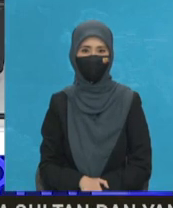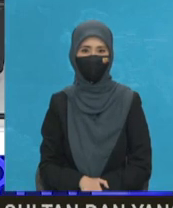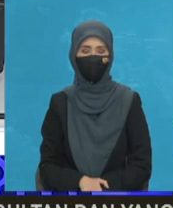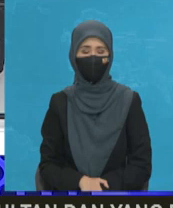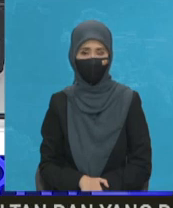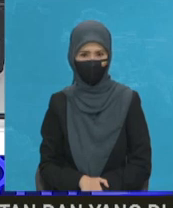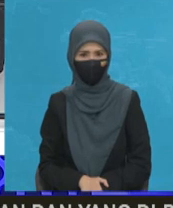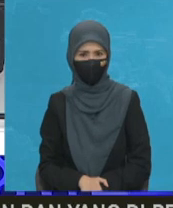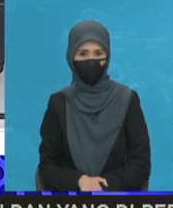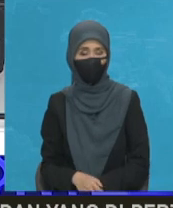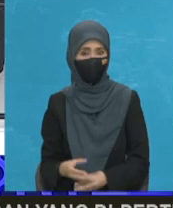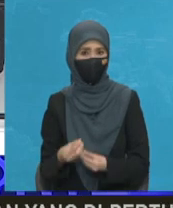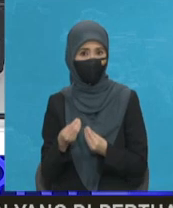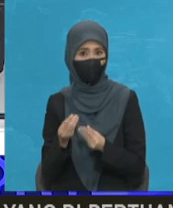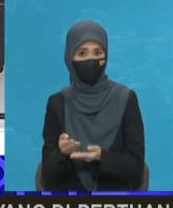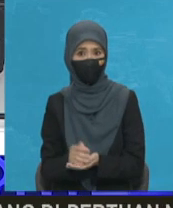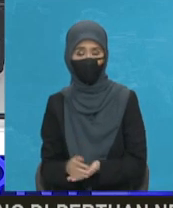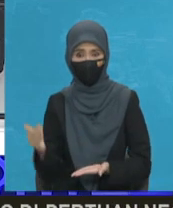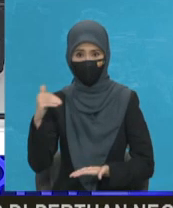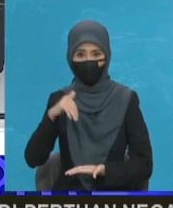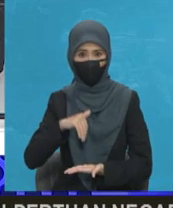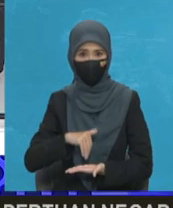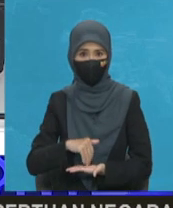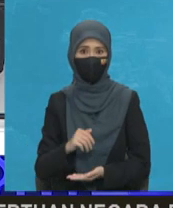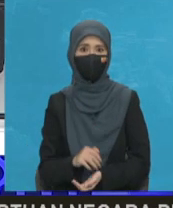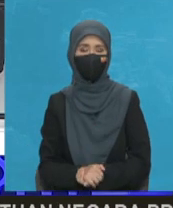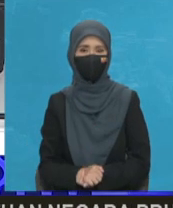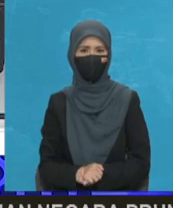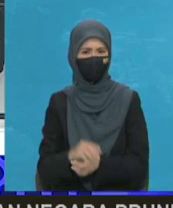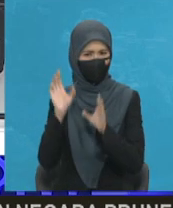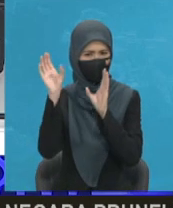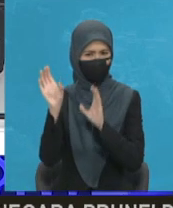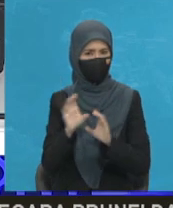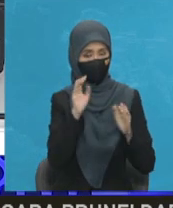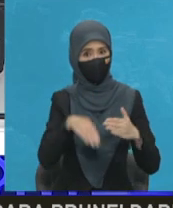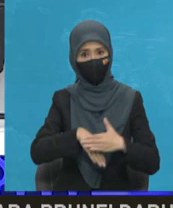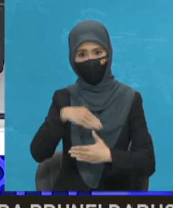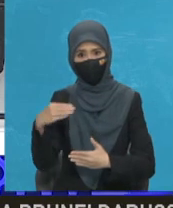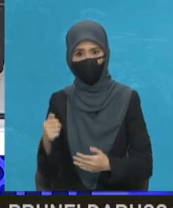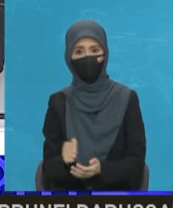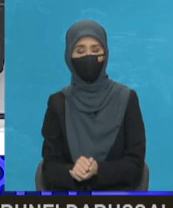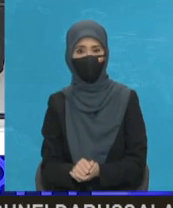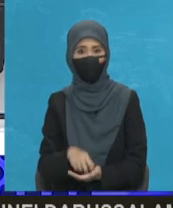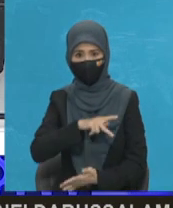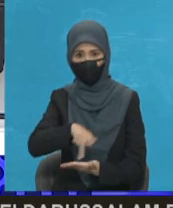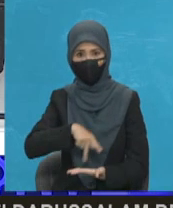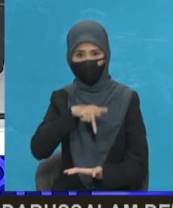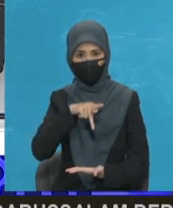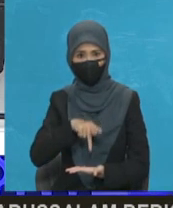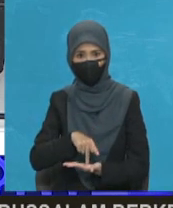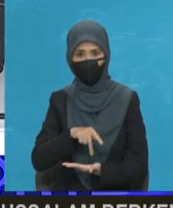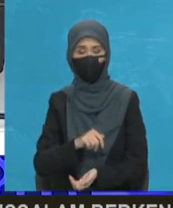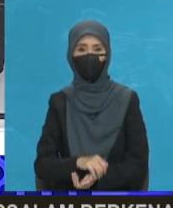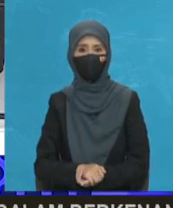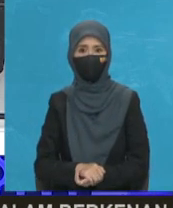Hai sementara itu bagi memberikan lagi amaran dan nasihat cuaca yang dikeluarkan oleh pusat ramalan cuaca dan